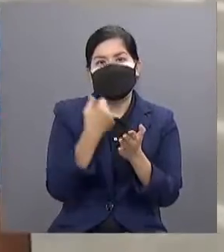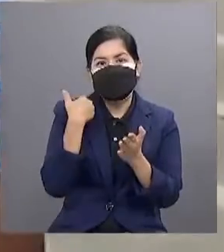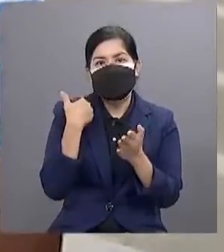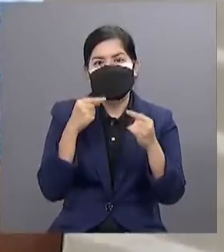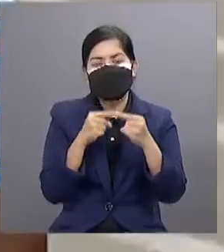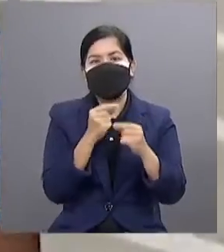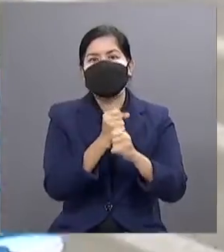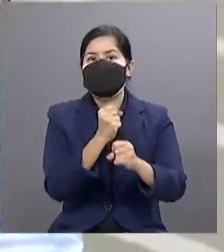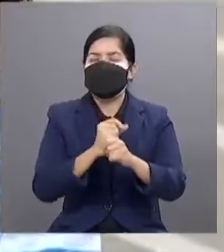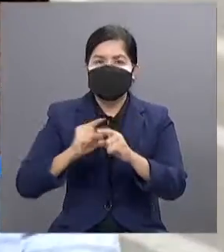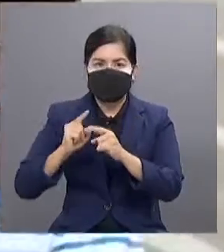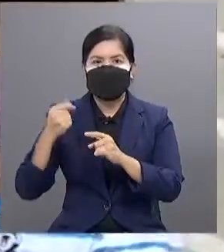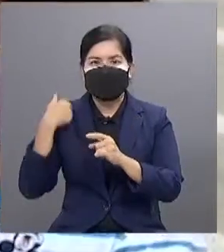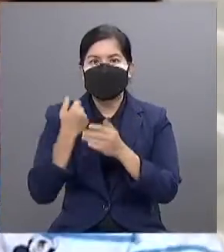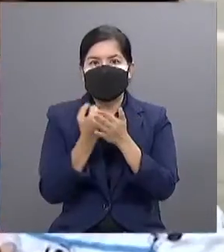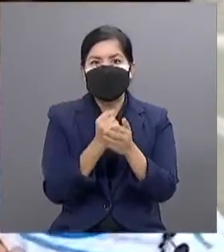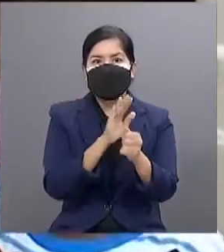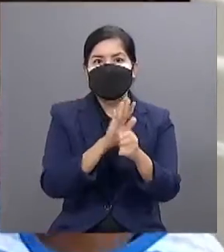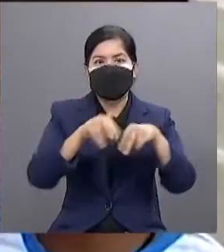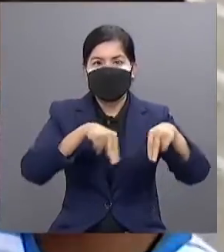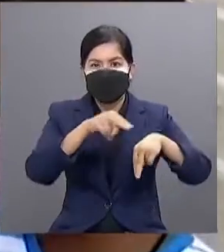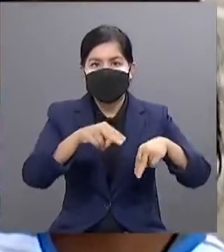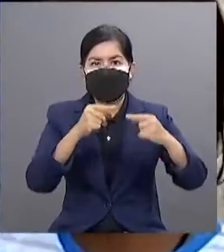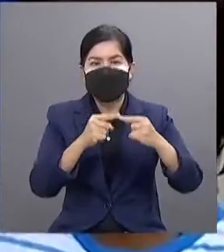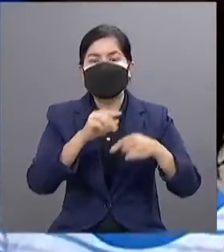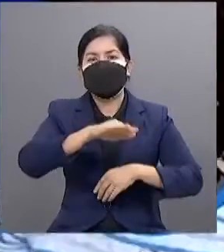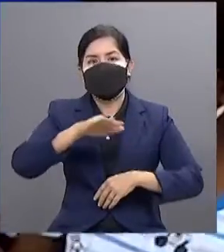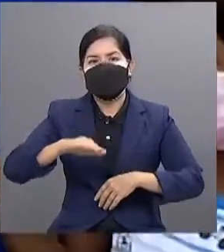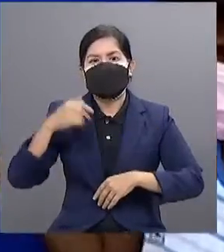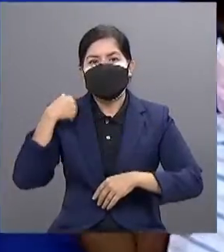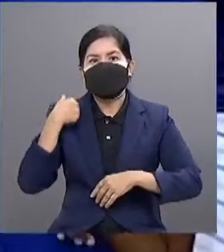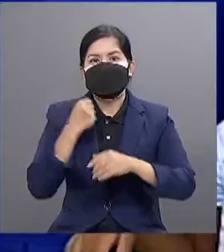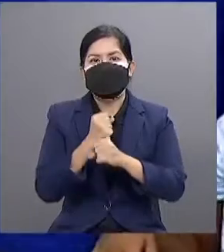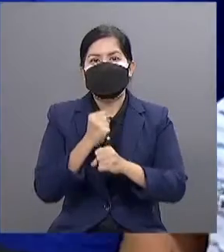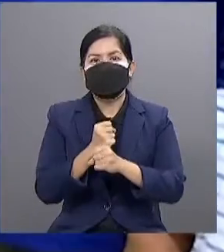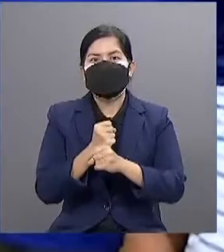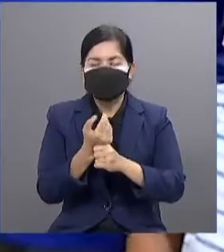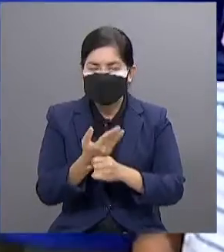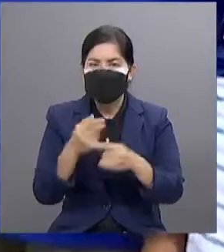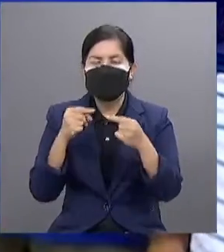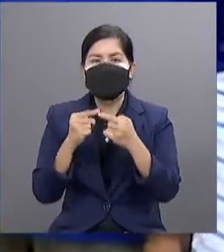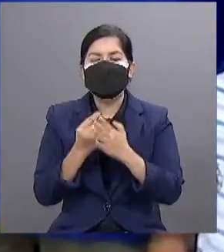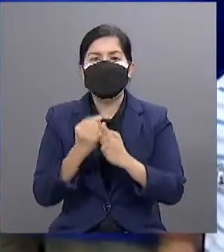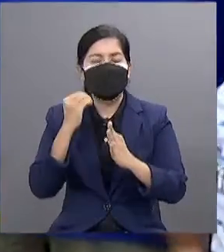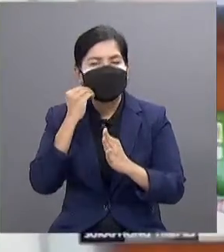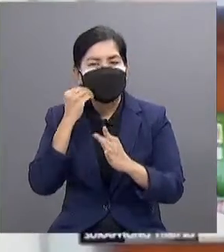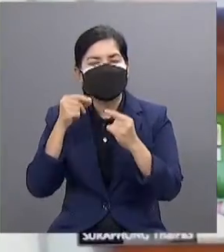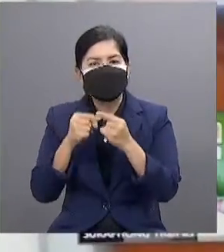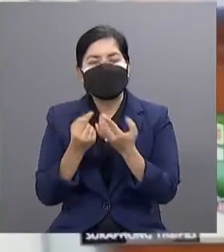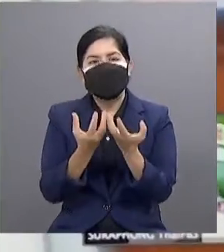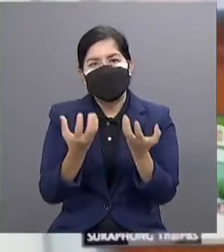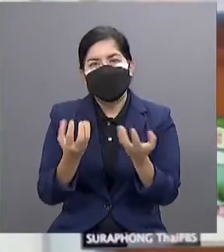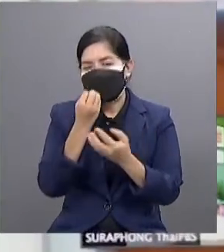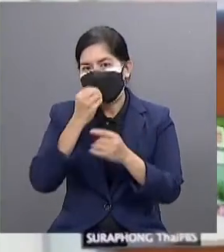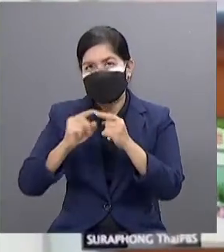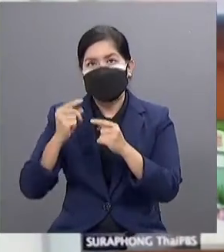ได้ได้ทำการบ้านได้รับค่าอาหารเหมือนเด็กทั่วๆไปแล้วก็ถ้าเกิดเขาทำการบ้านไม่ได้